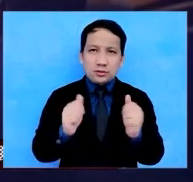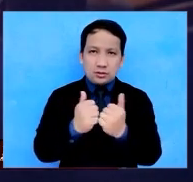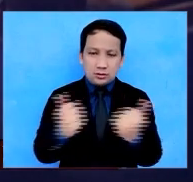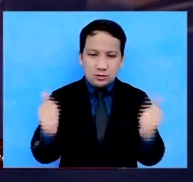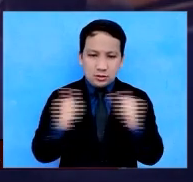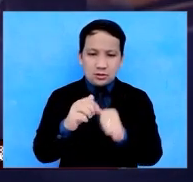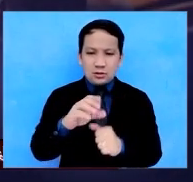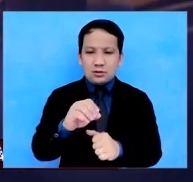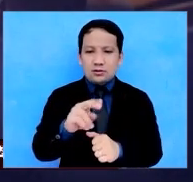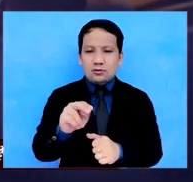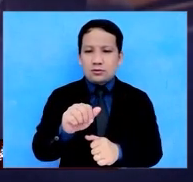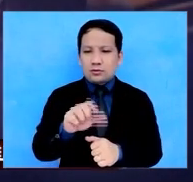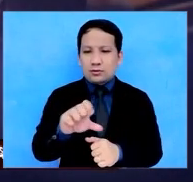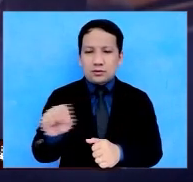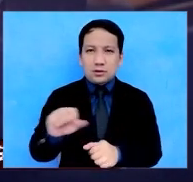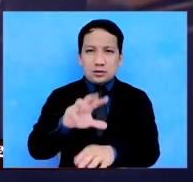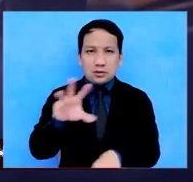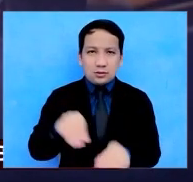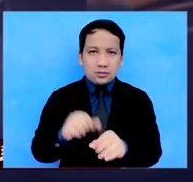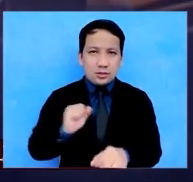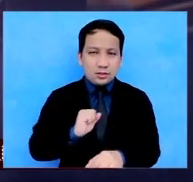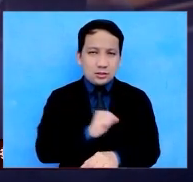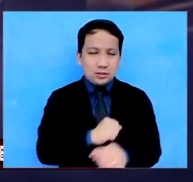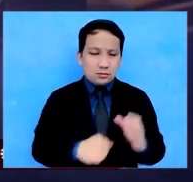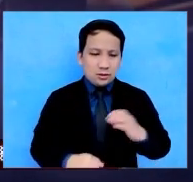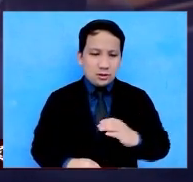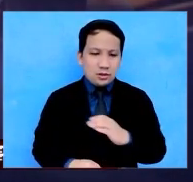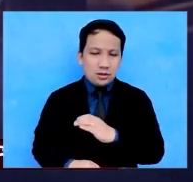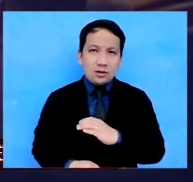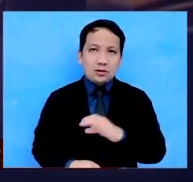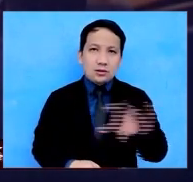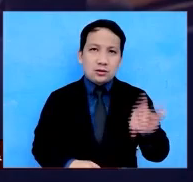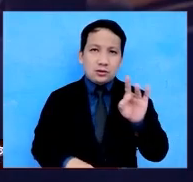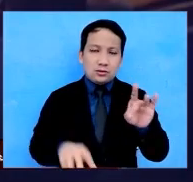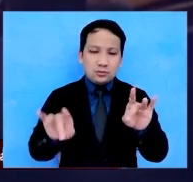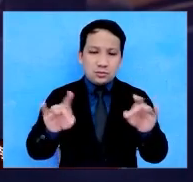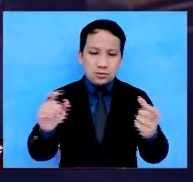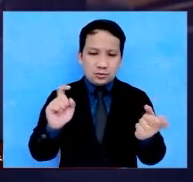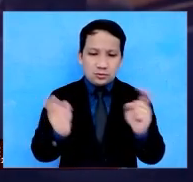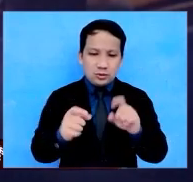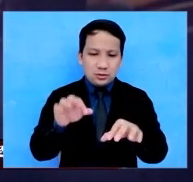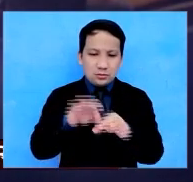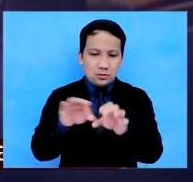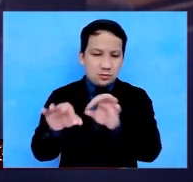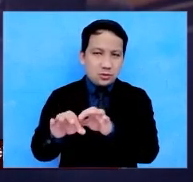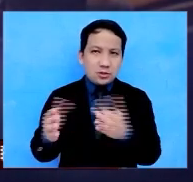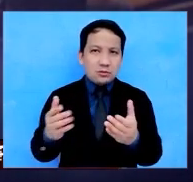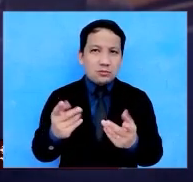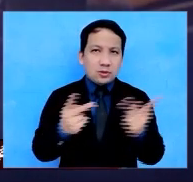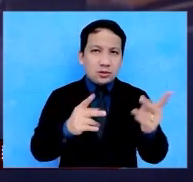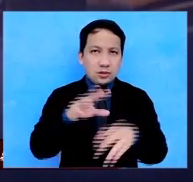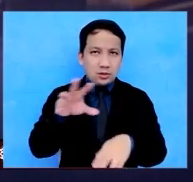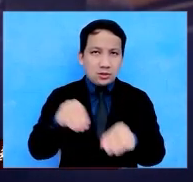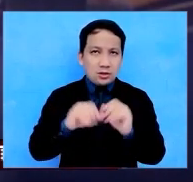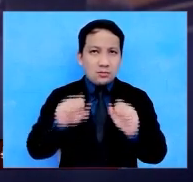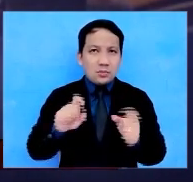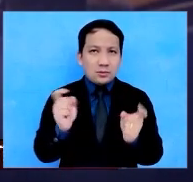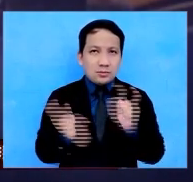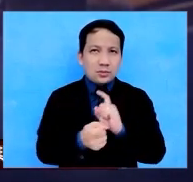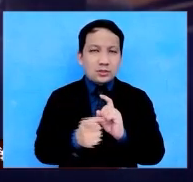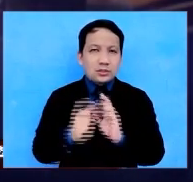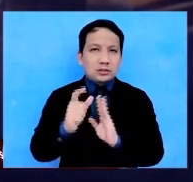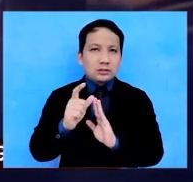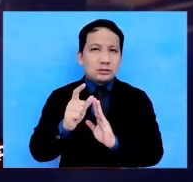CONAS, kung saan mga senador at kongresista ang magko-convene at magbobotohan sa mga probisyong dapat baguhin sa saligang